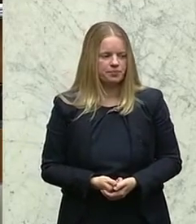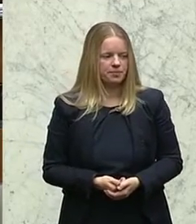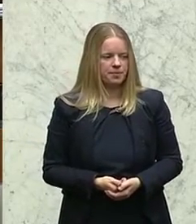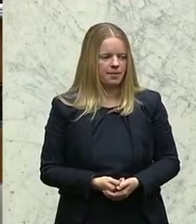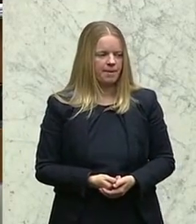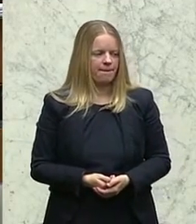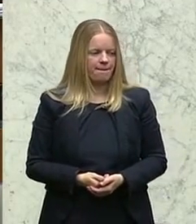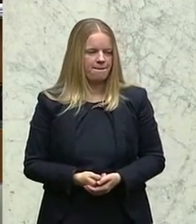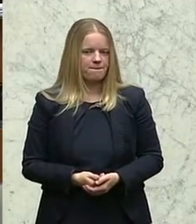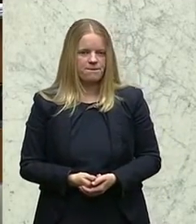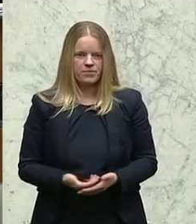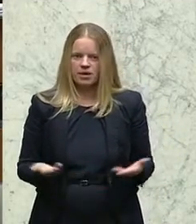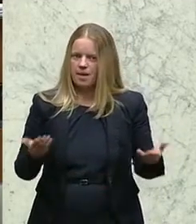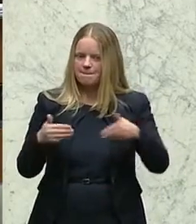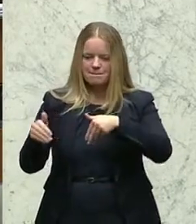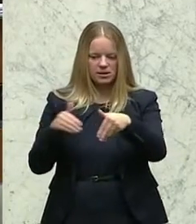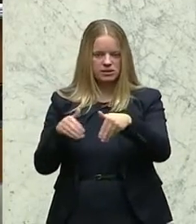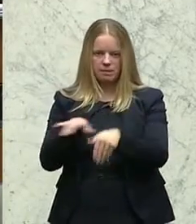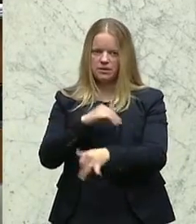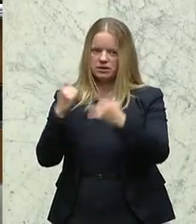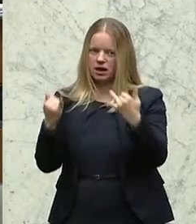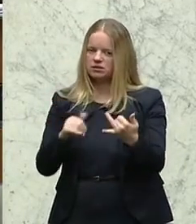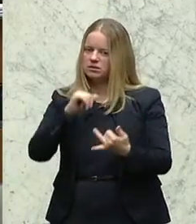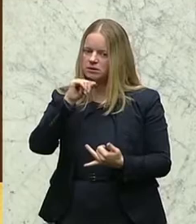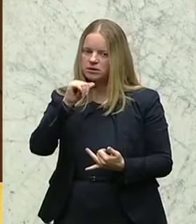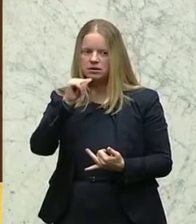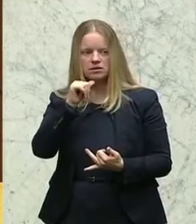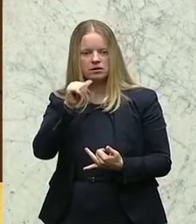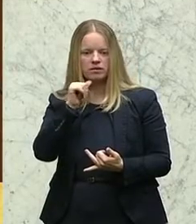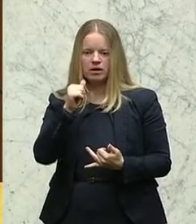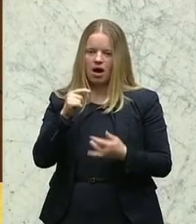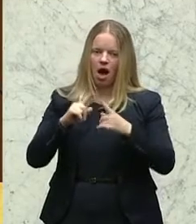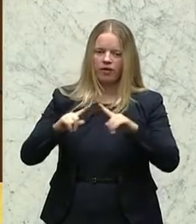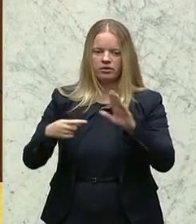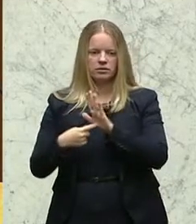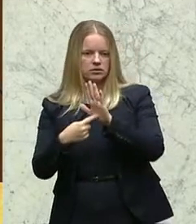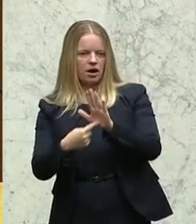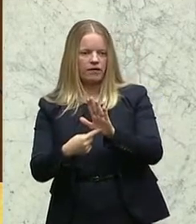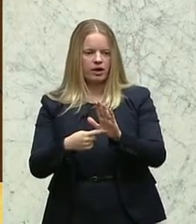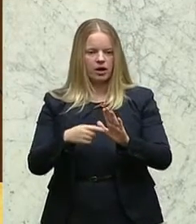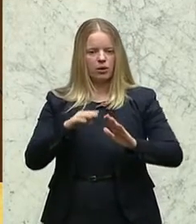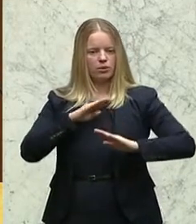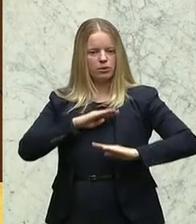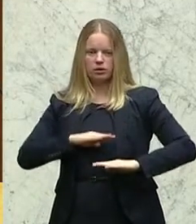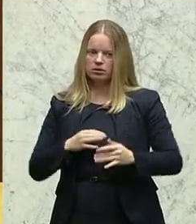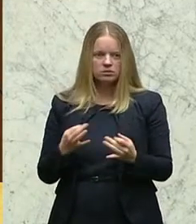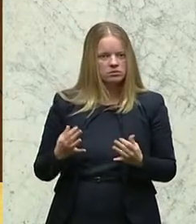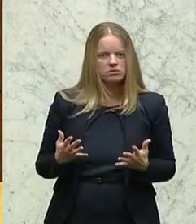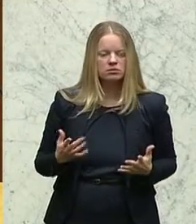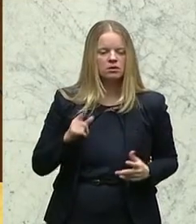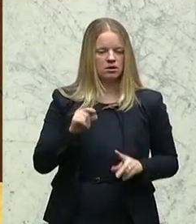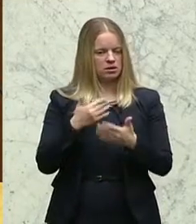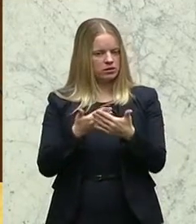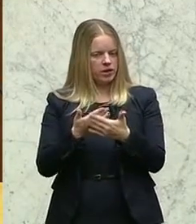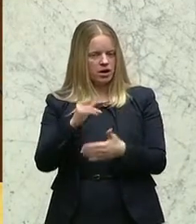auch nicht wirklich entkräften können. Aber man muss schon sagen, da kommt auf die KMUs in Österreich einiges zu. Und